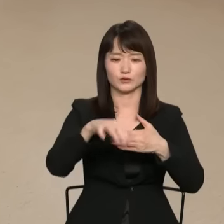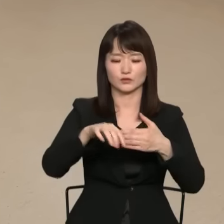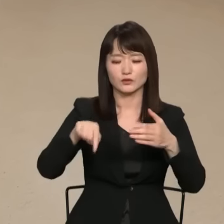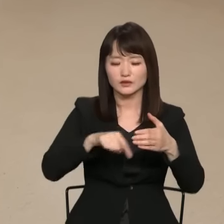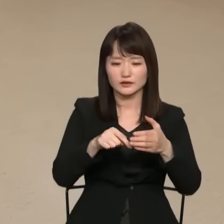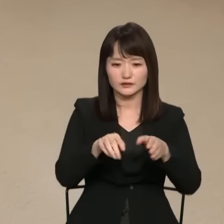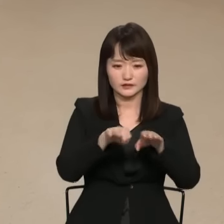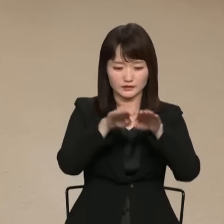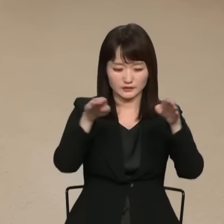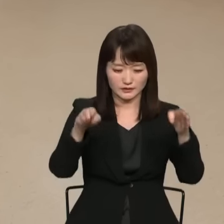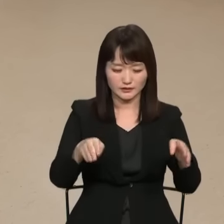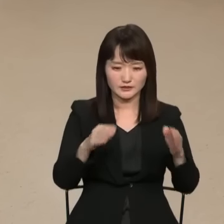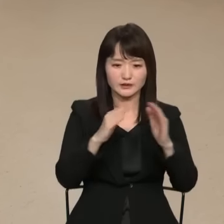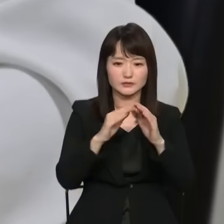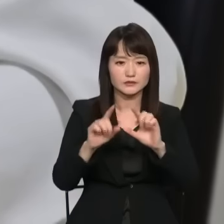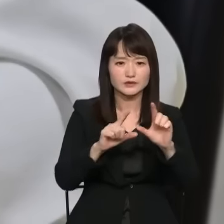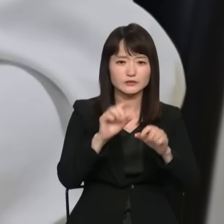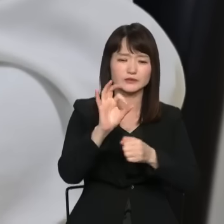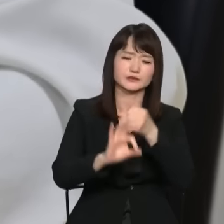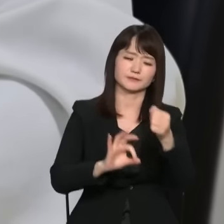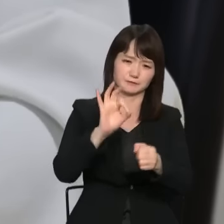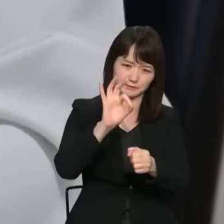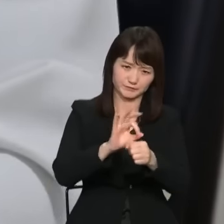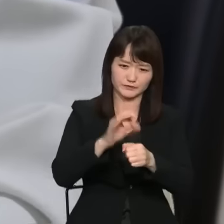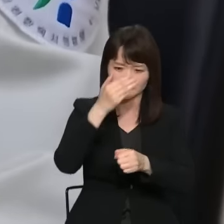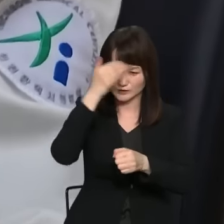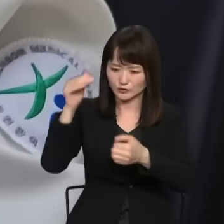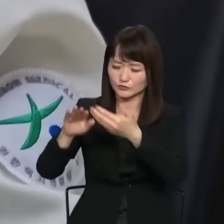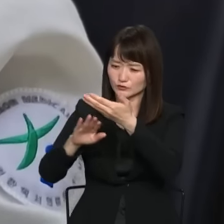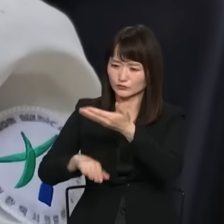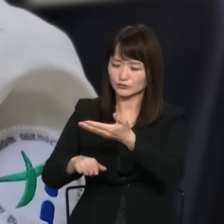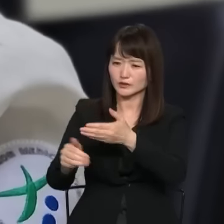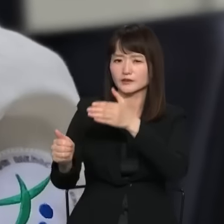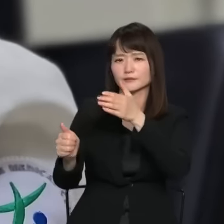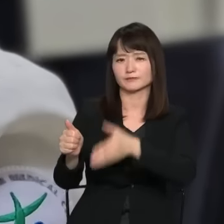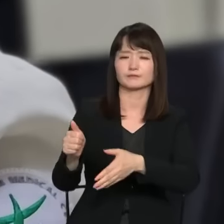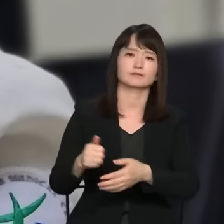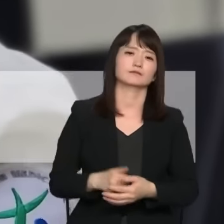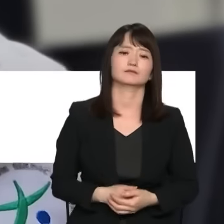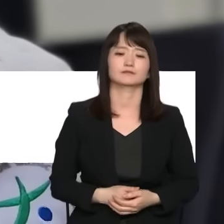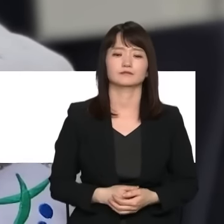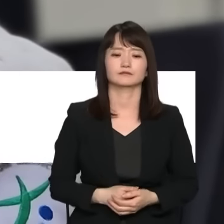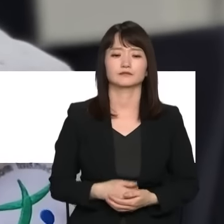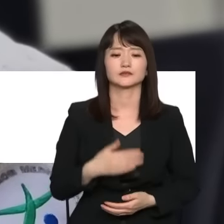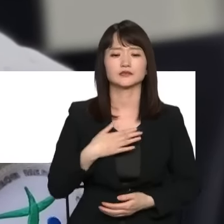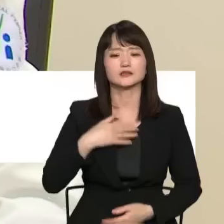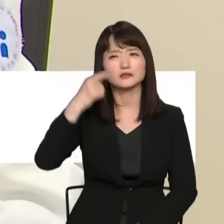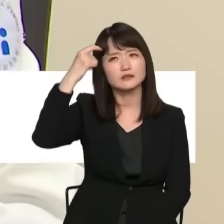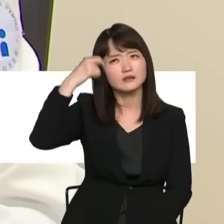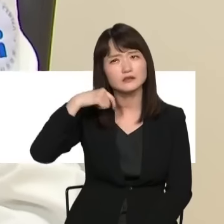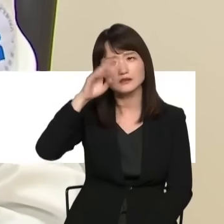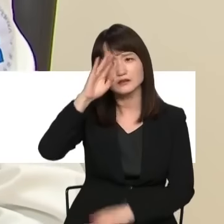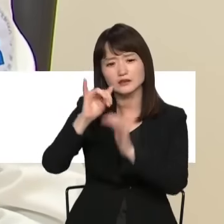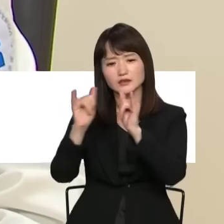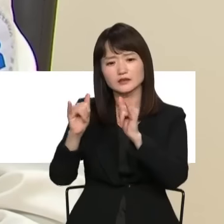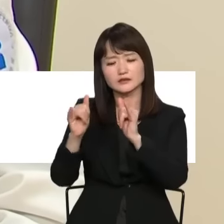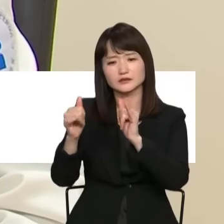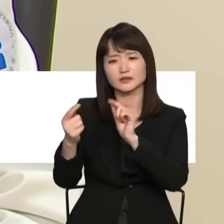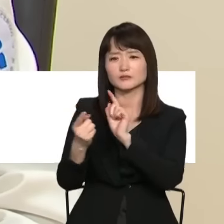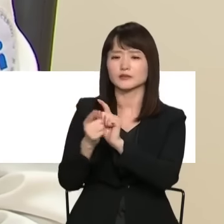어느덧 10년을 채운 이 원장은 젊은 후배들에게 이렇게 당부했습니다. 새삼 또 느낀 건데 환자에 임하는